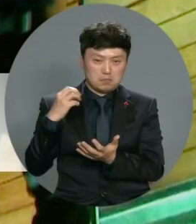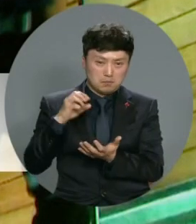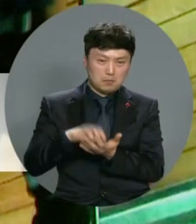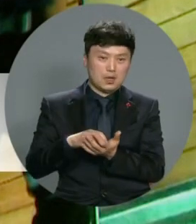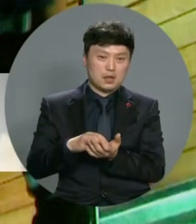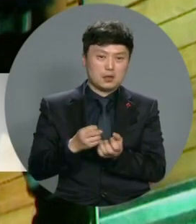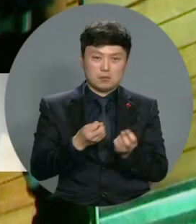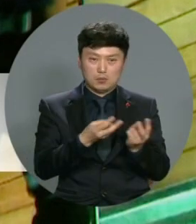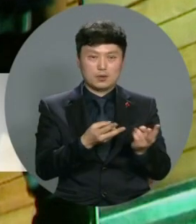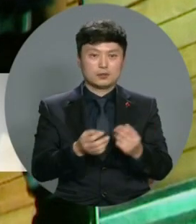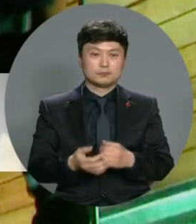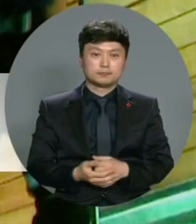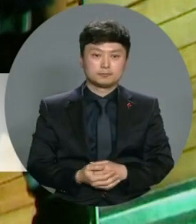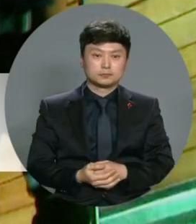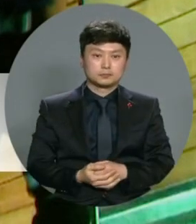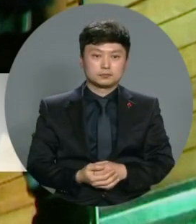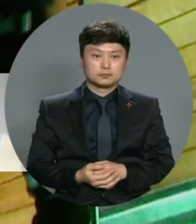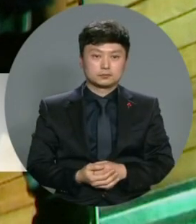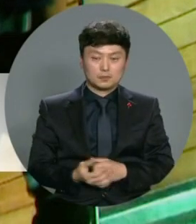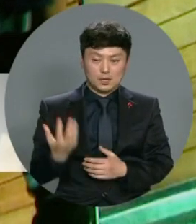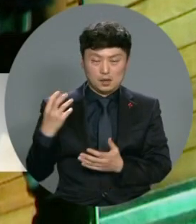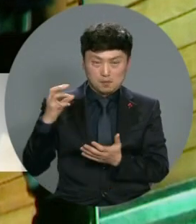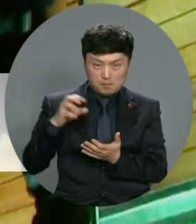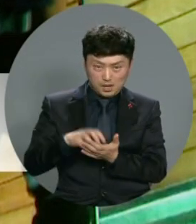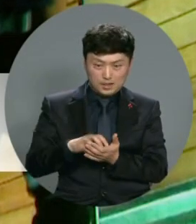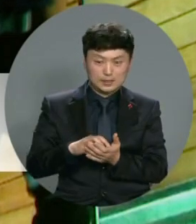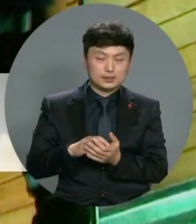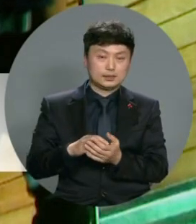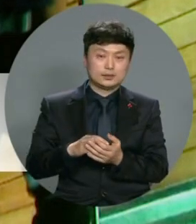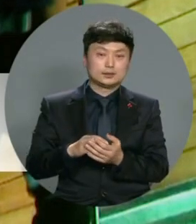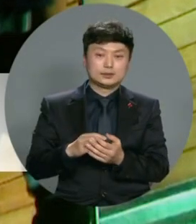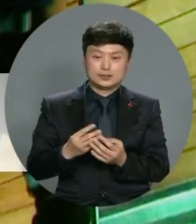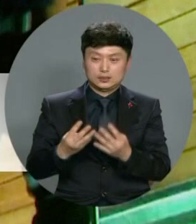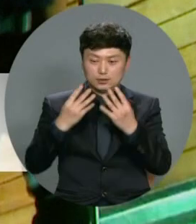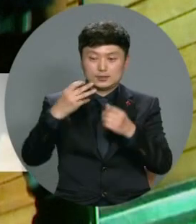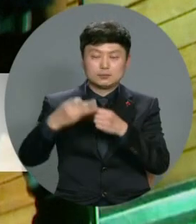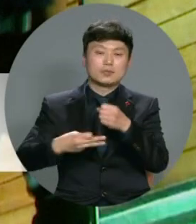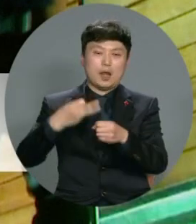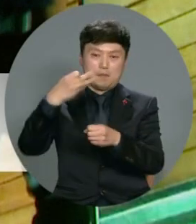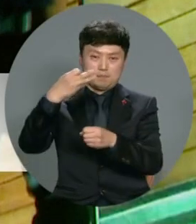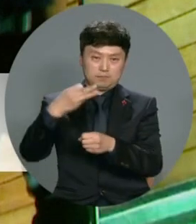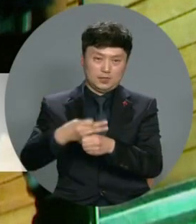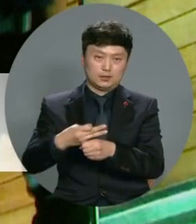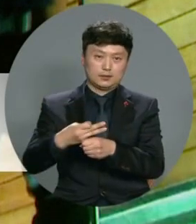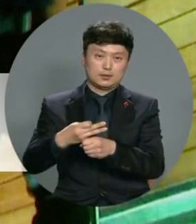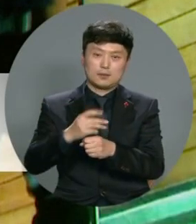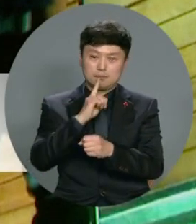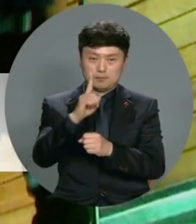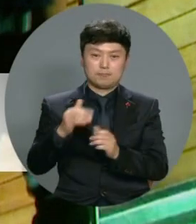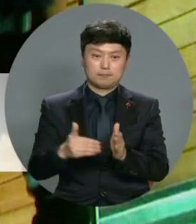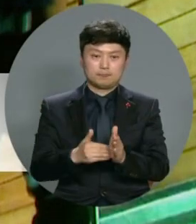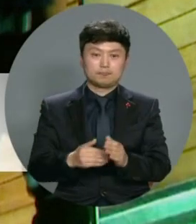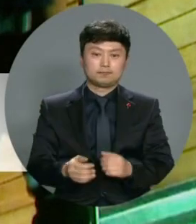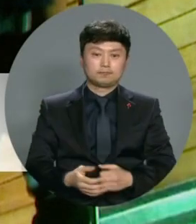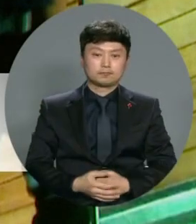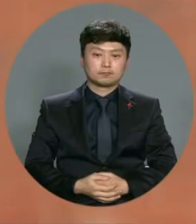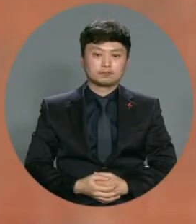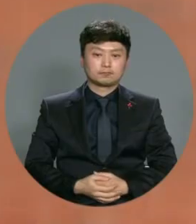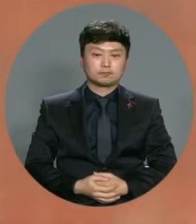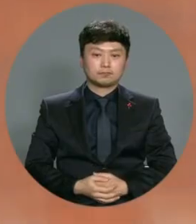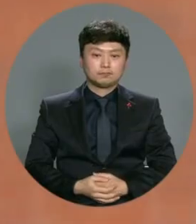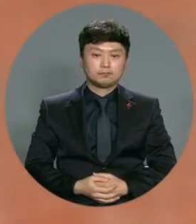오늘 파괴 환송심에서 원심과 같은 징역 13년을 구형했습니다 김은혜 기자입니다